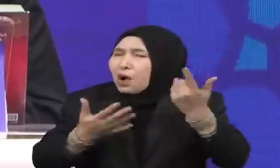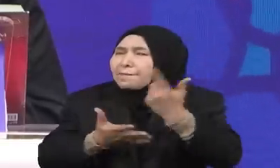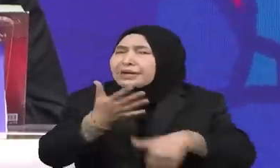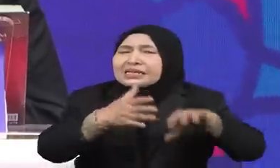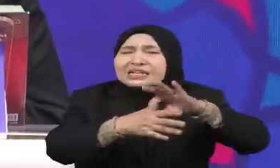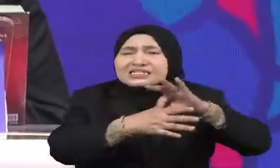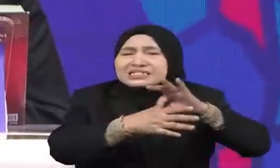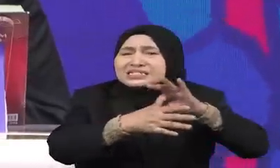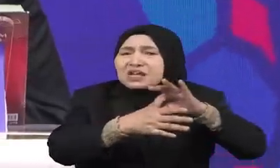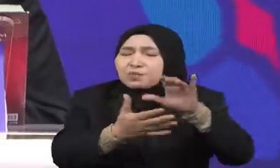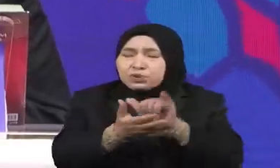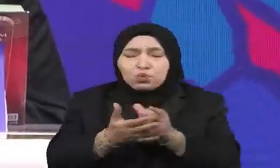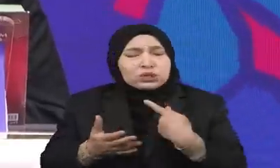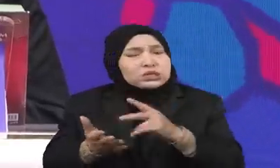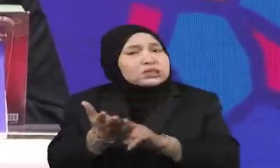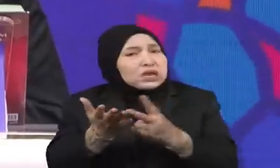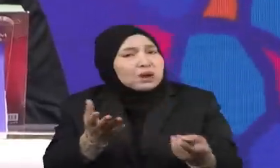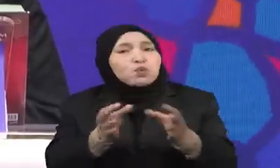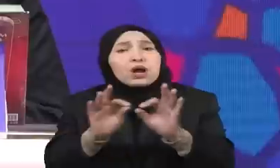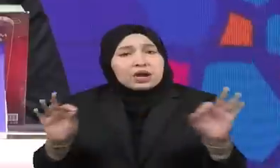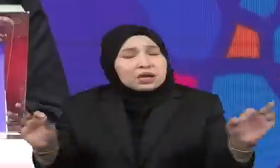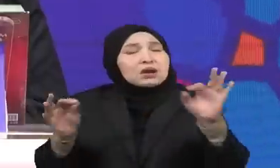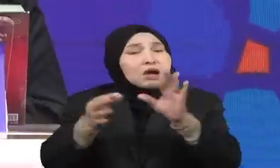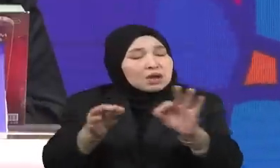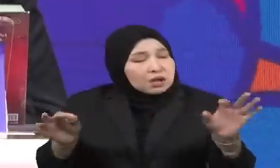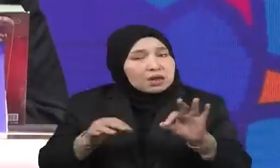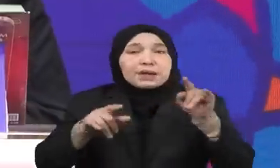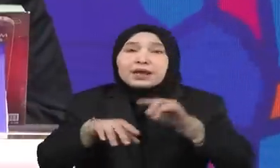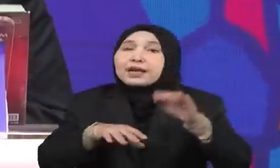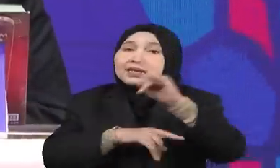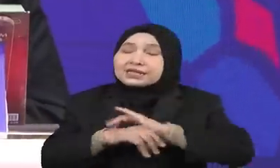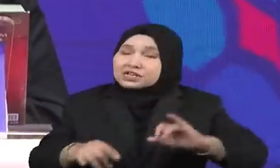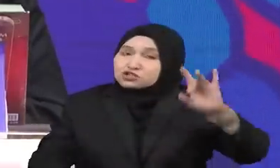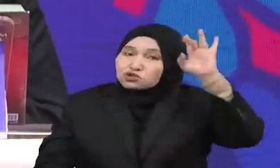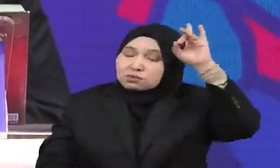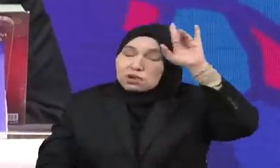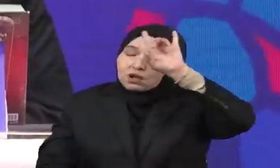untuk kita tadabur ayat demi ayat pada hari ini